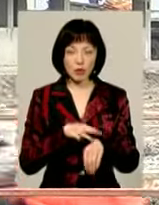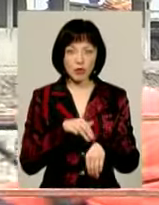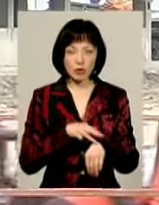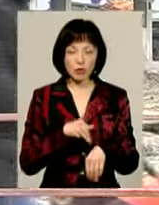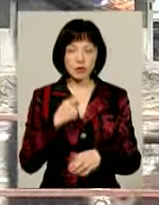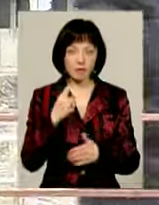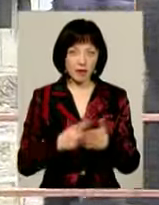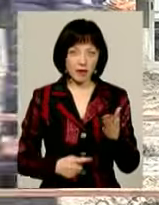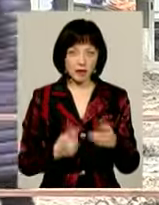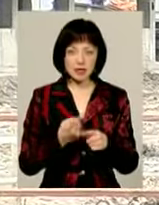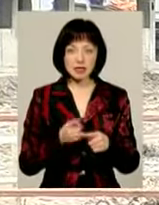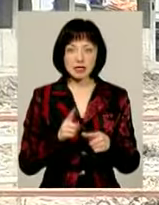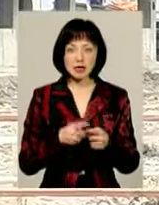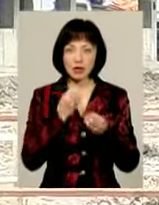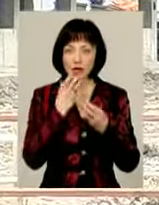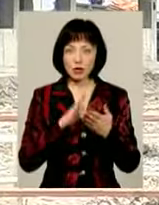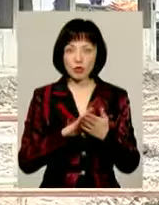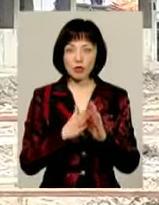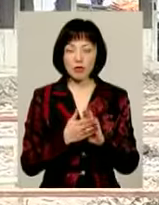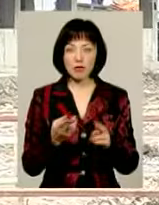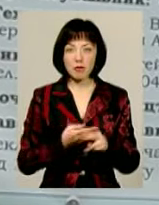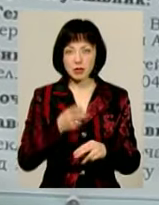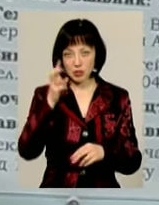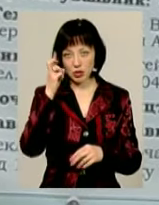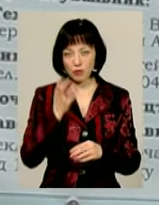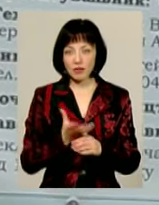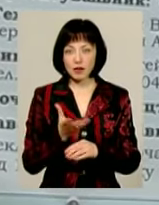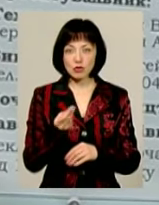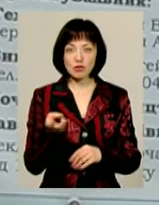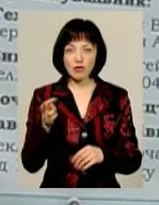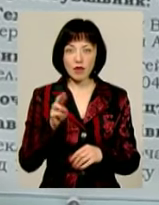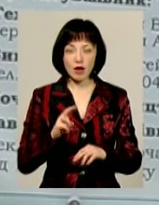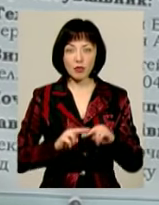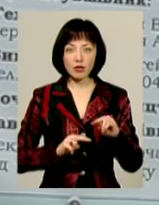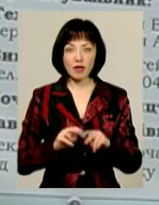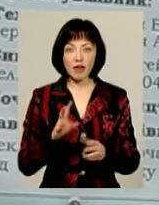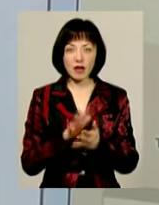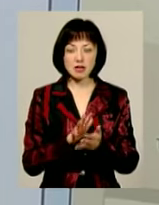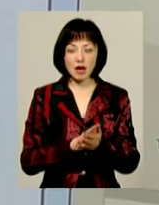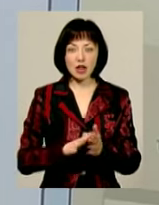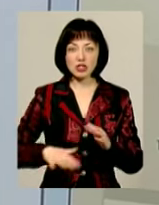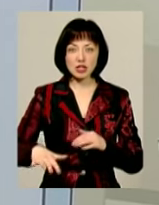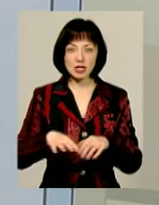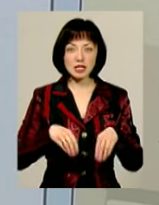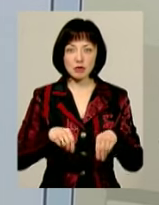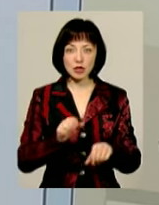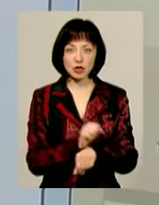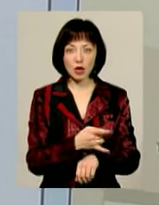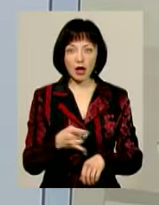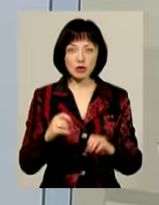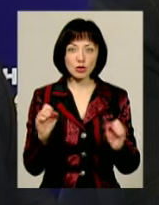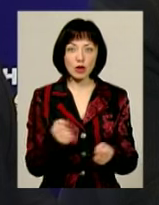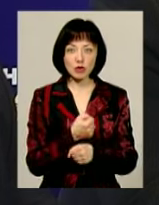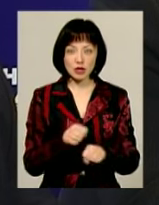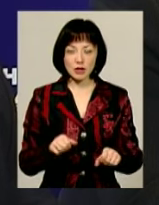Правоохоронці переконані, що це гідні умови, адже без державного фінансування побудувати на захаращеній землі стоянку було б